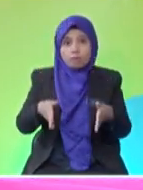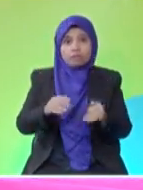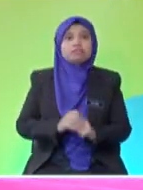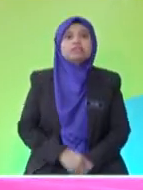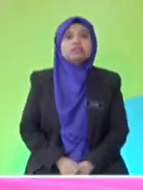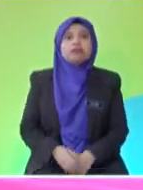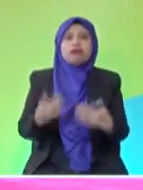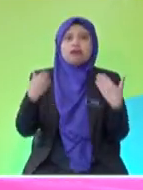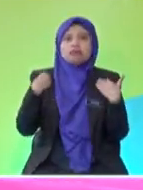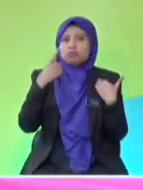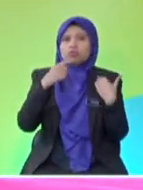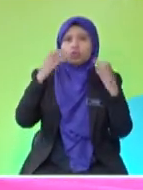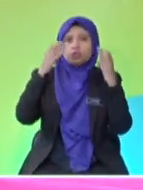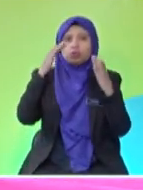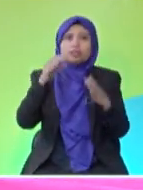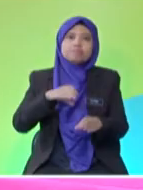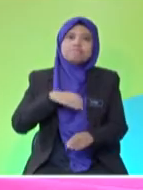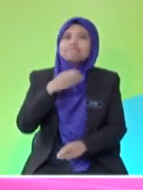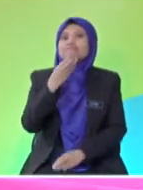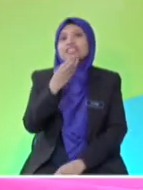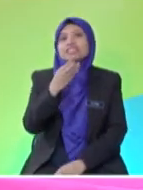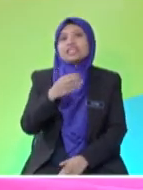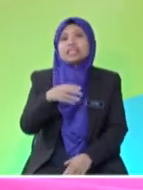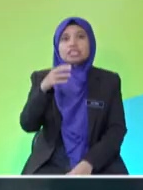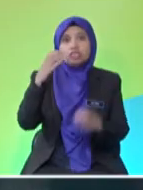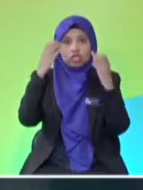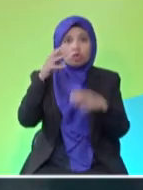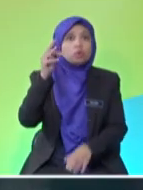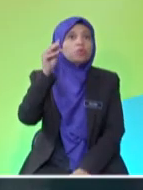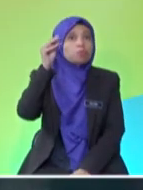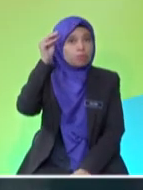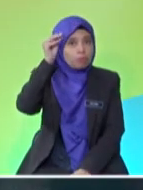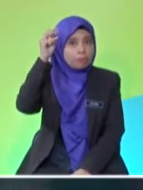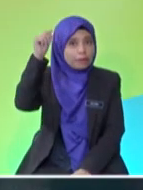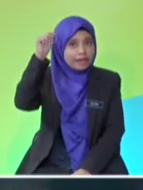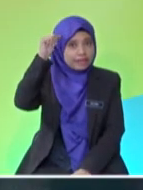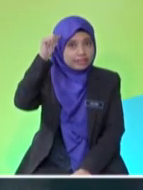ada seorang guru yang sangat ceria yaitu Cikgu Muhammad atas Assalamualaikum